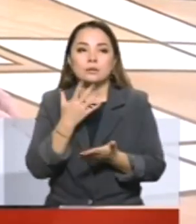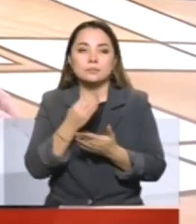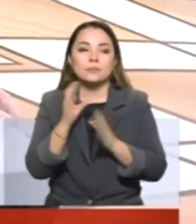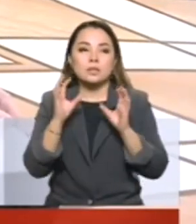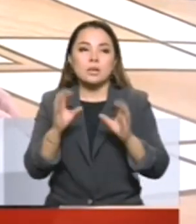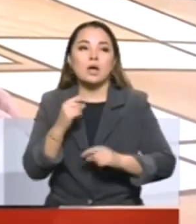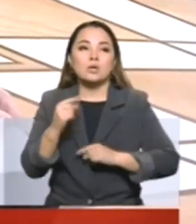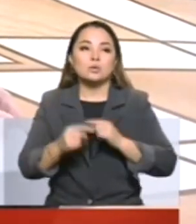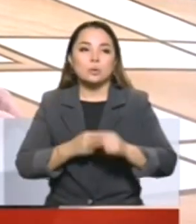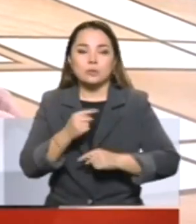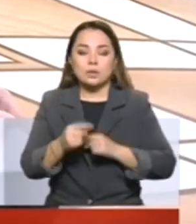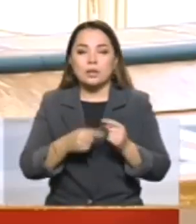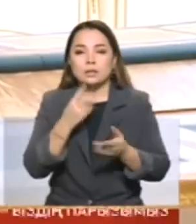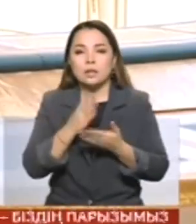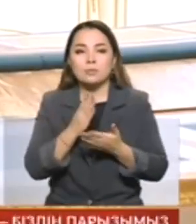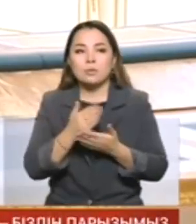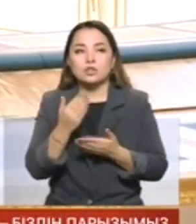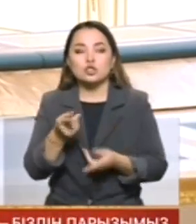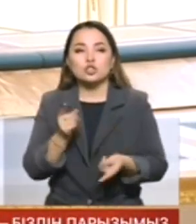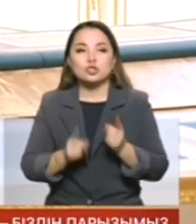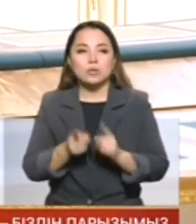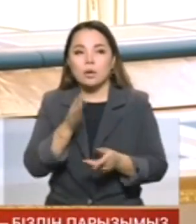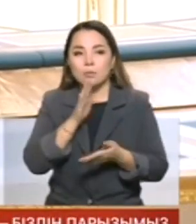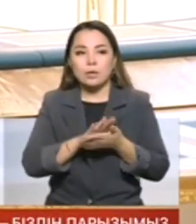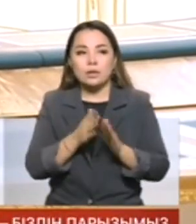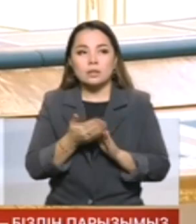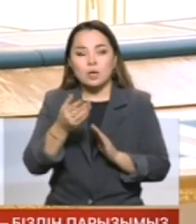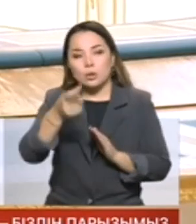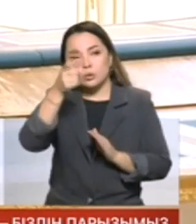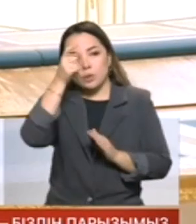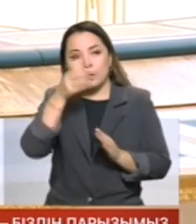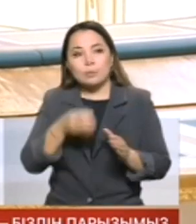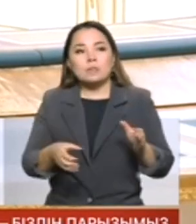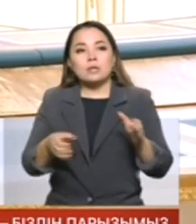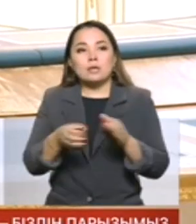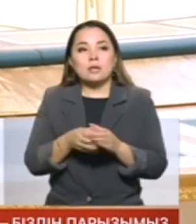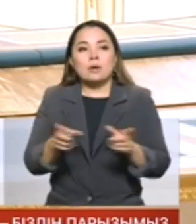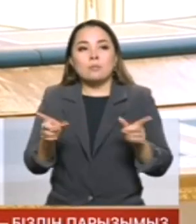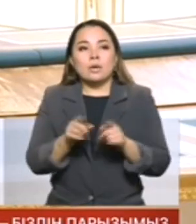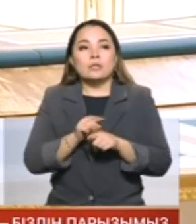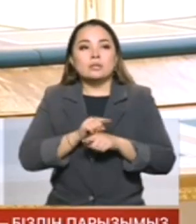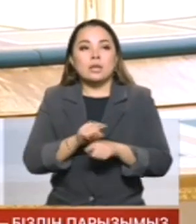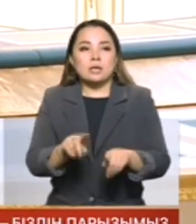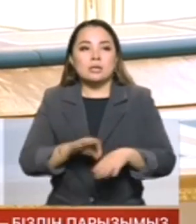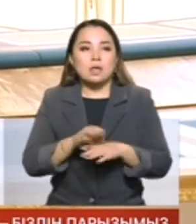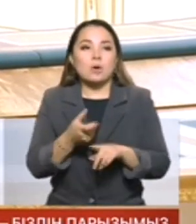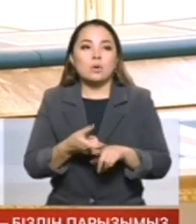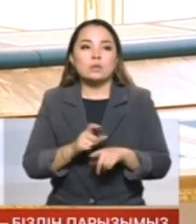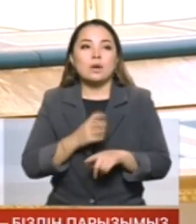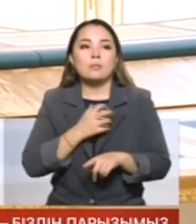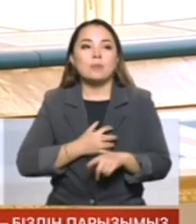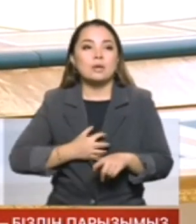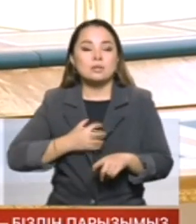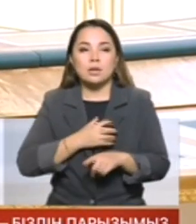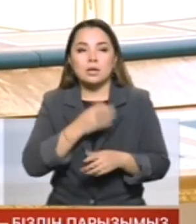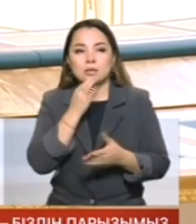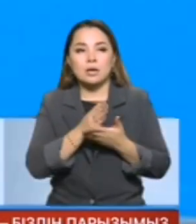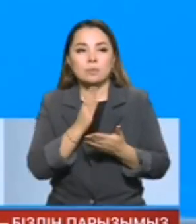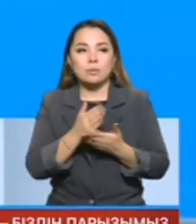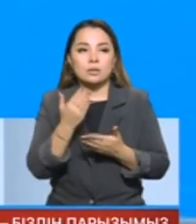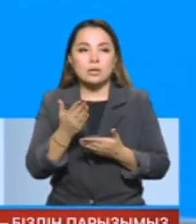салт-дәстүр, traditions. Шын мәнінде Түркі бірлігін дәріптеудің маңызы өте зор. Біздің